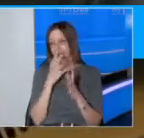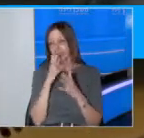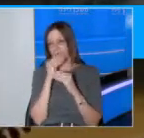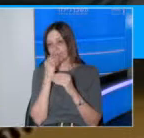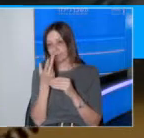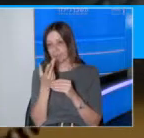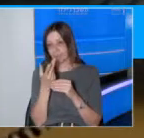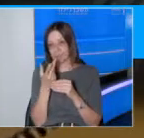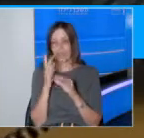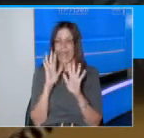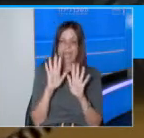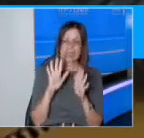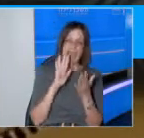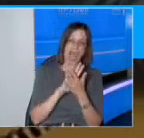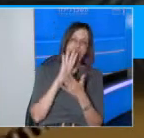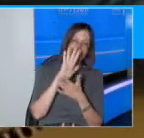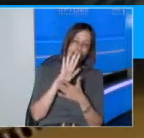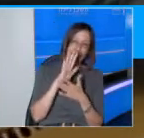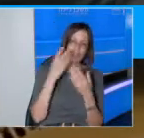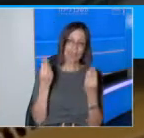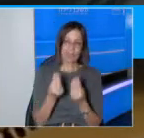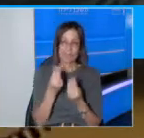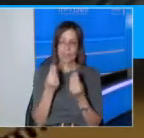מדובר ב-10-15 אירועים,